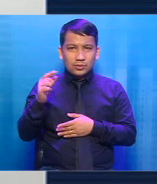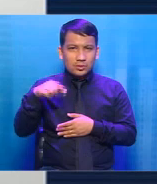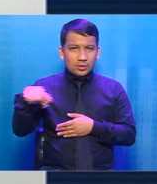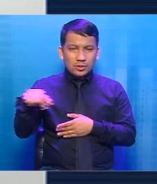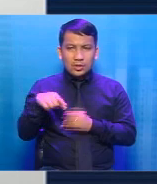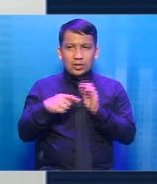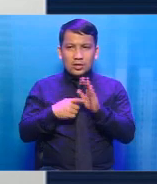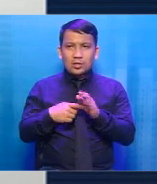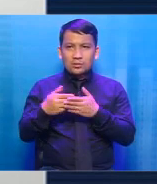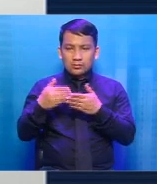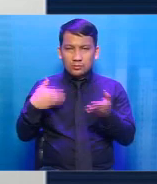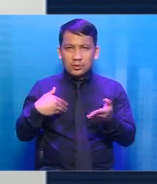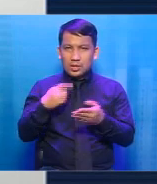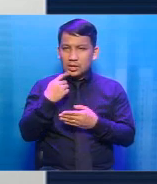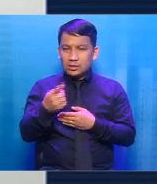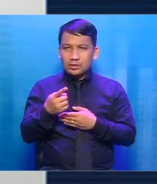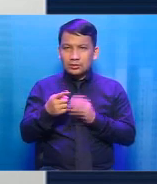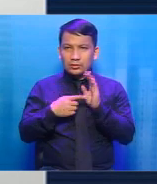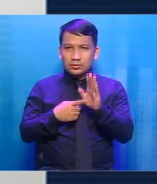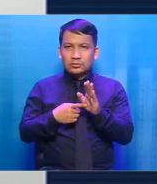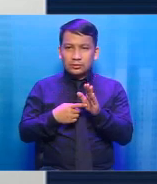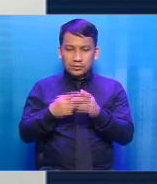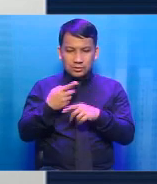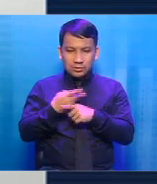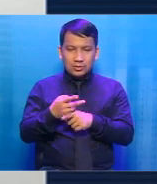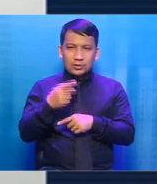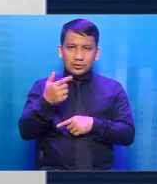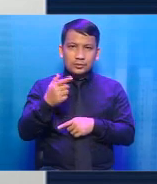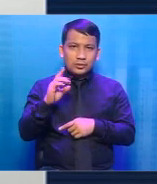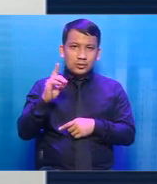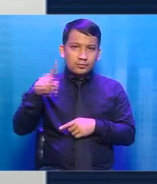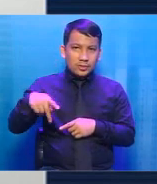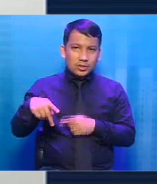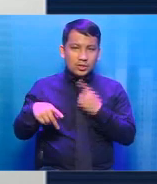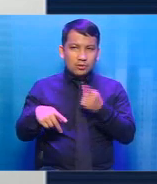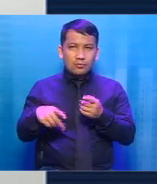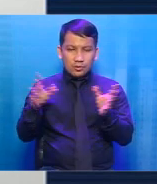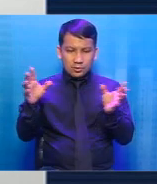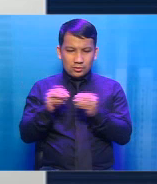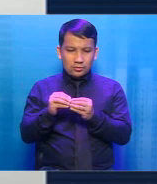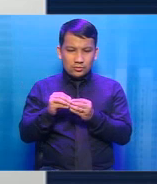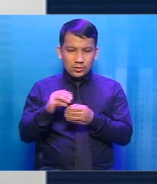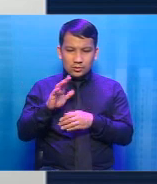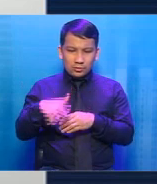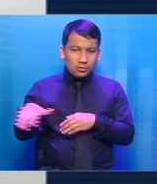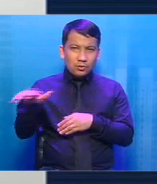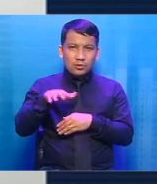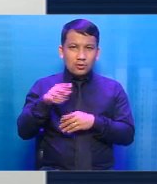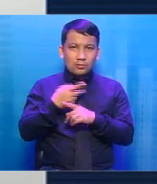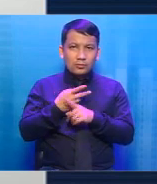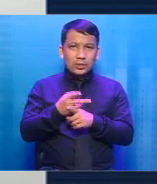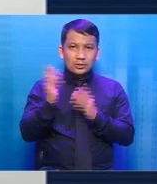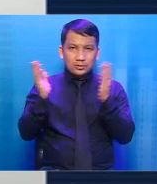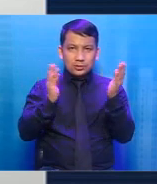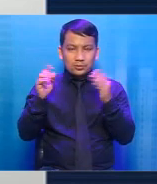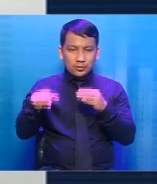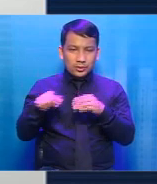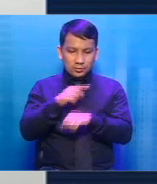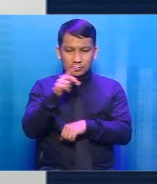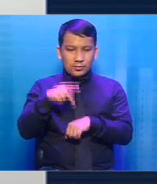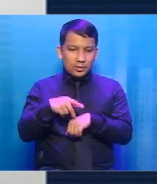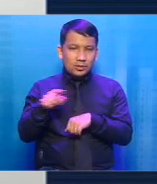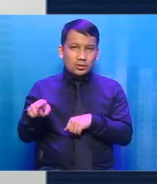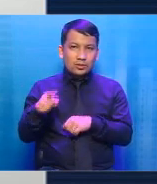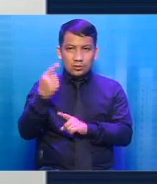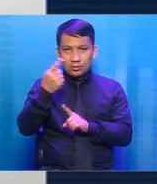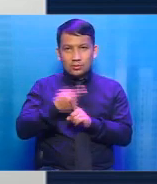2020 base sa tinatawag na gross domestic product o GDP. Ito ay ang kabuuang halaga ng lahat ng produkto at serbisyo ng isang bansa